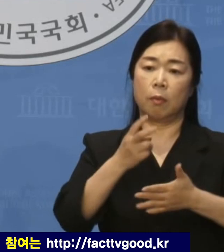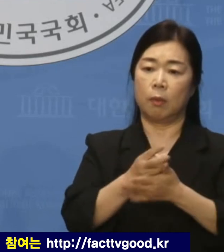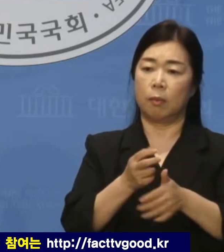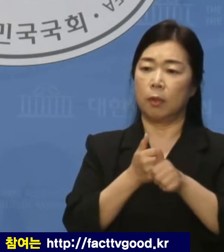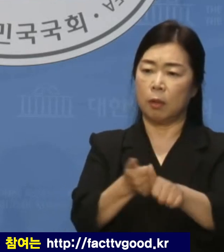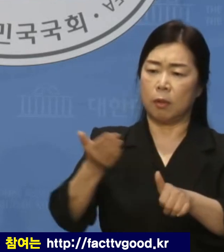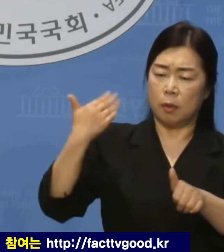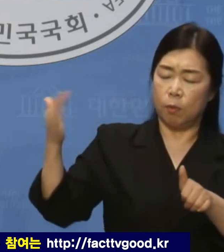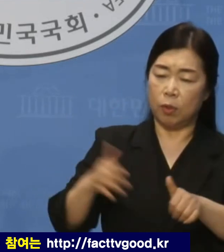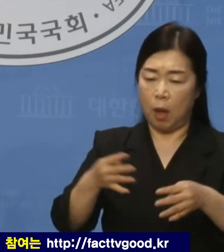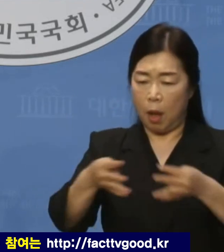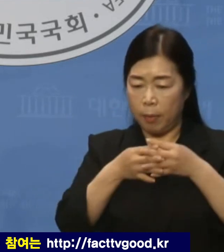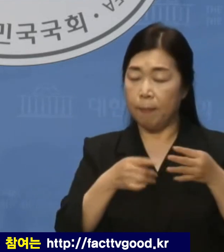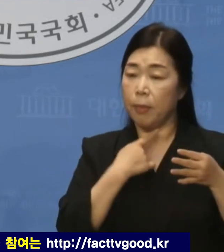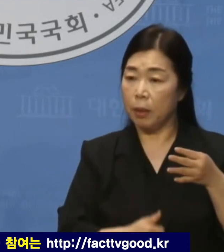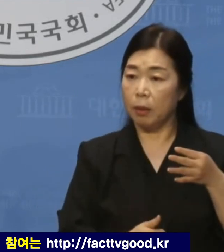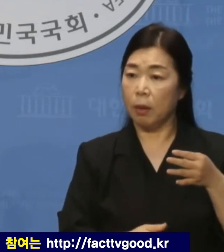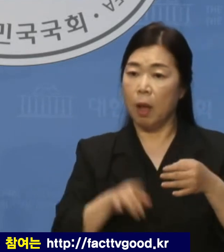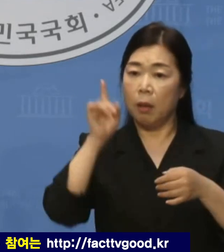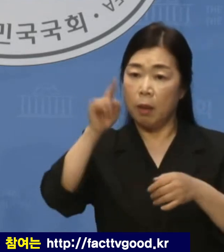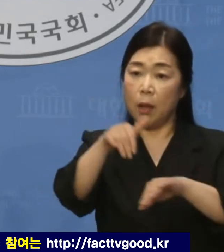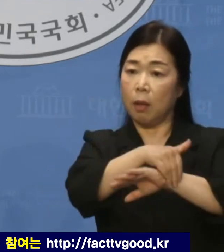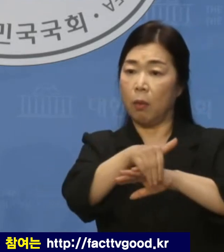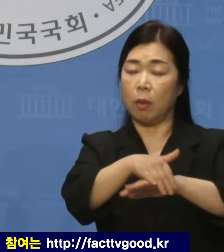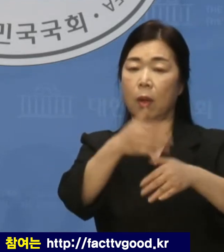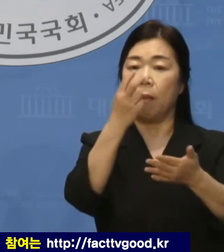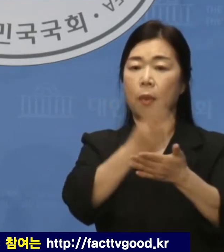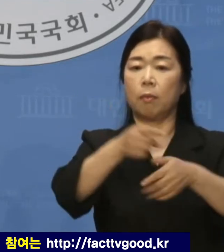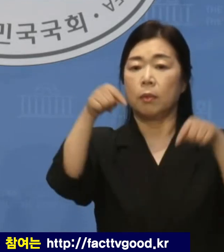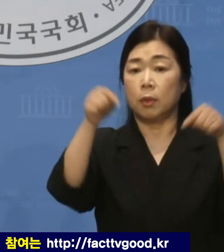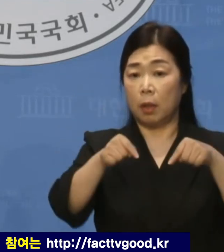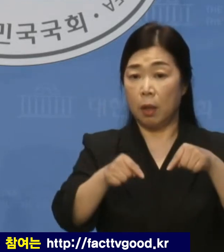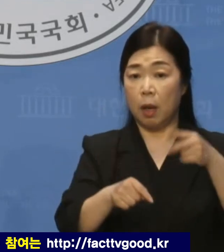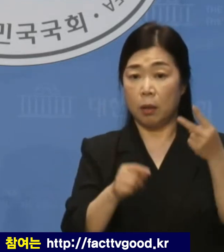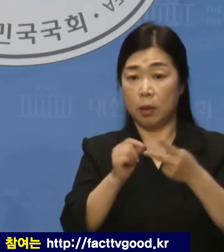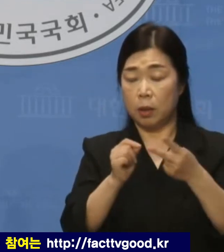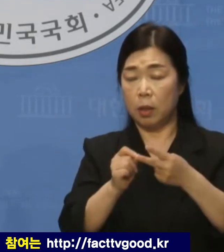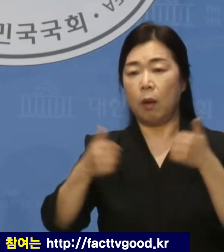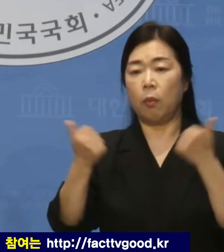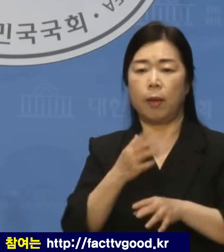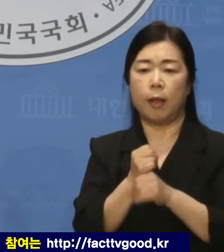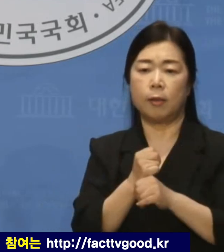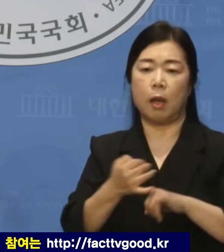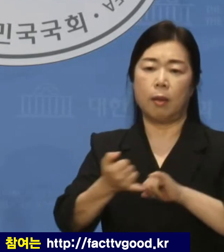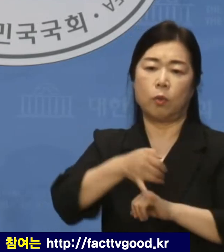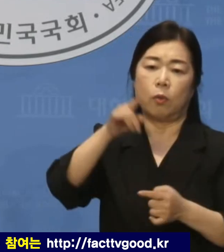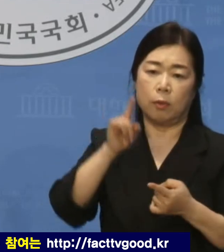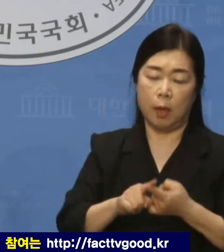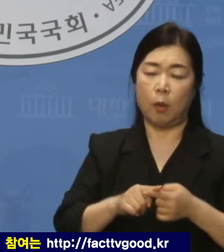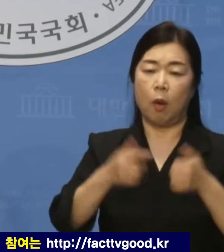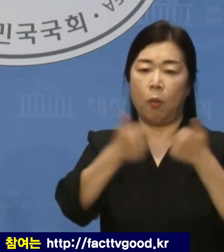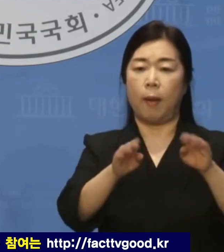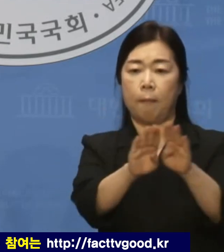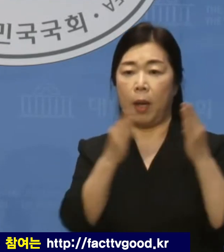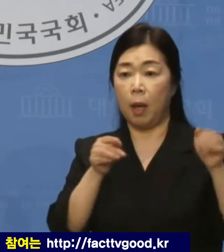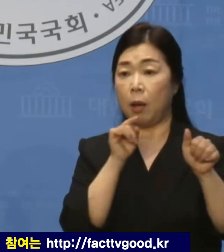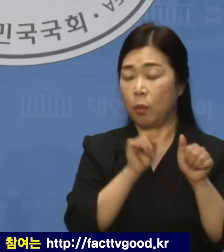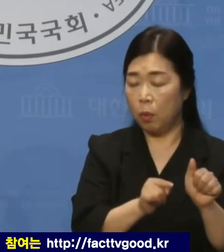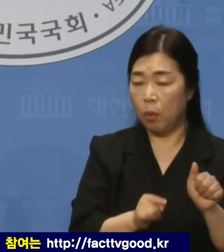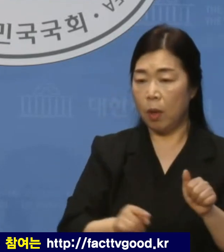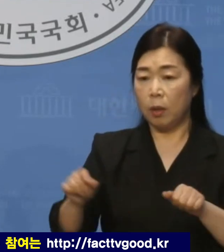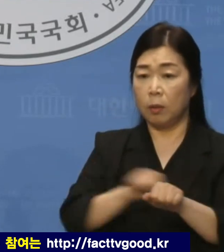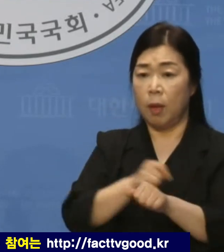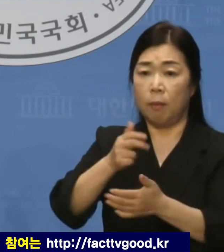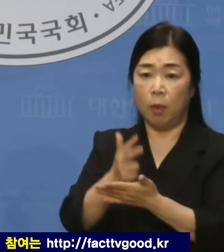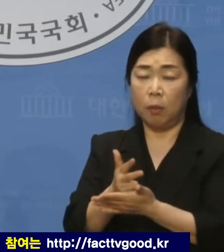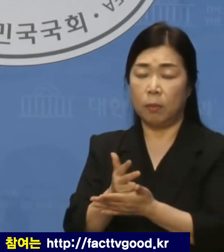따라 오래전부터 합의했던 내일로 예정된 법안심사 제2소위 일정을 약속대로 개회하고 이태원 참사